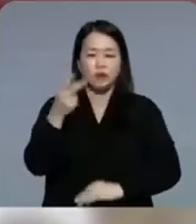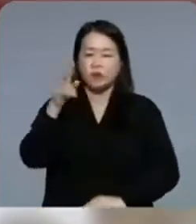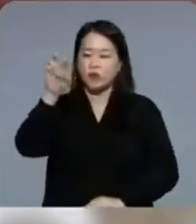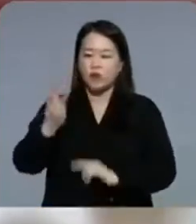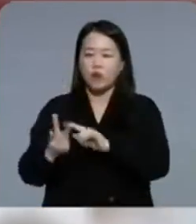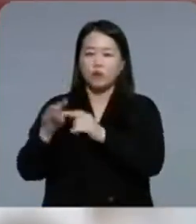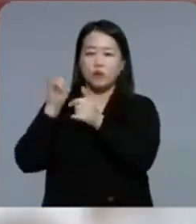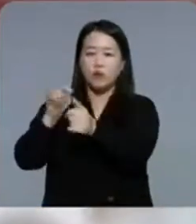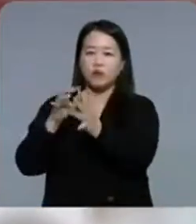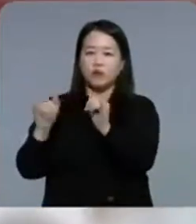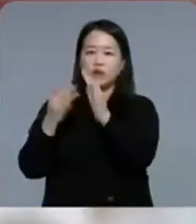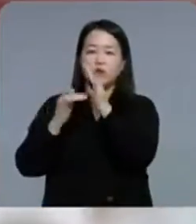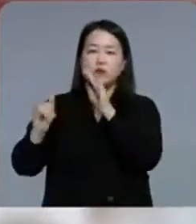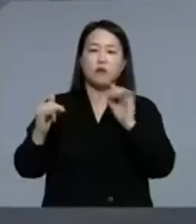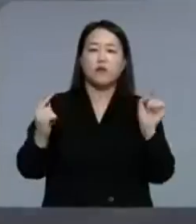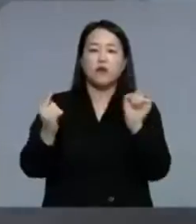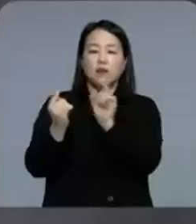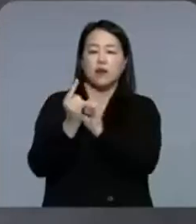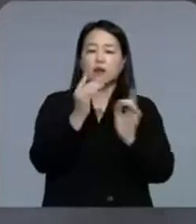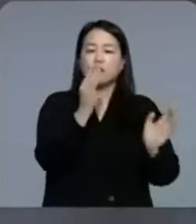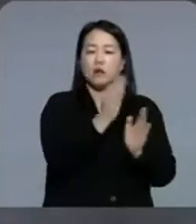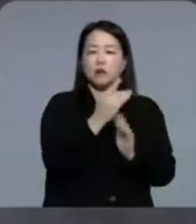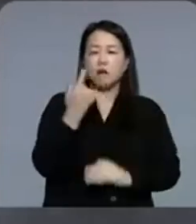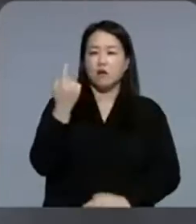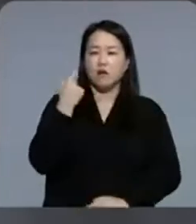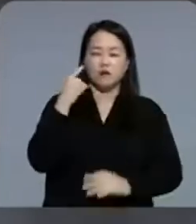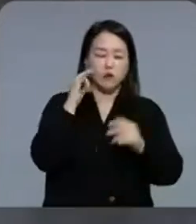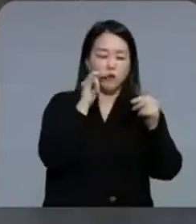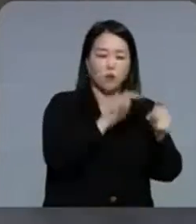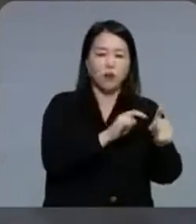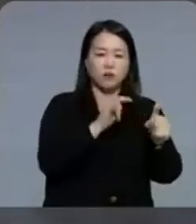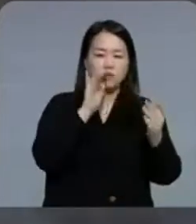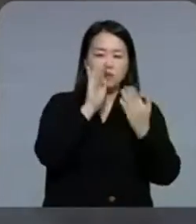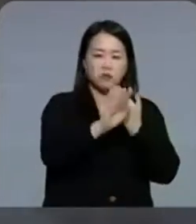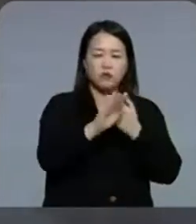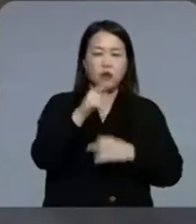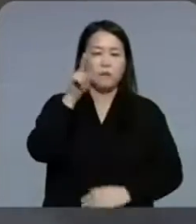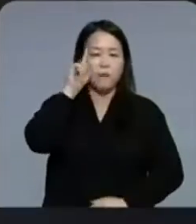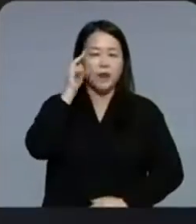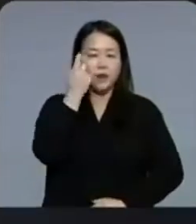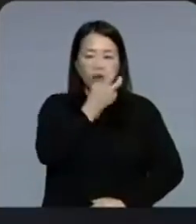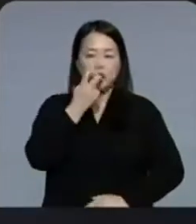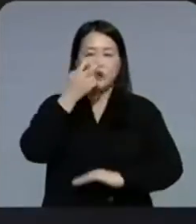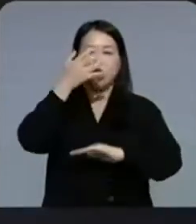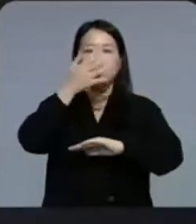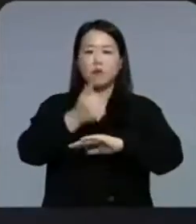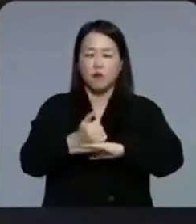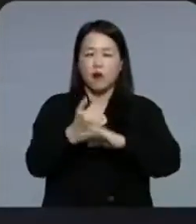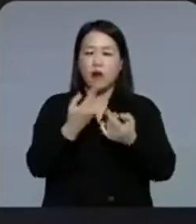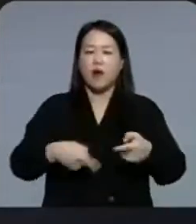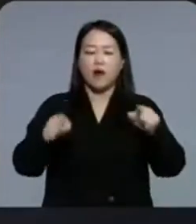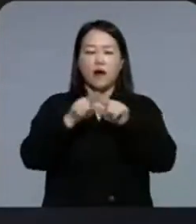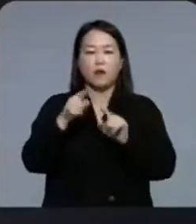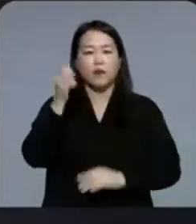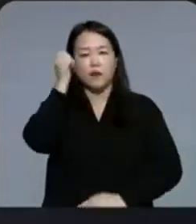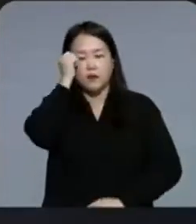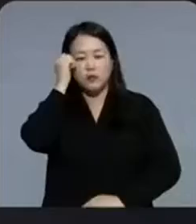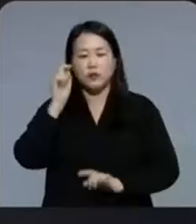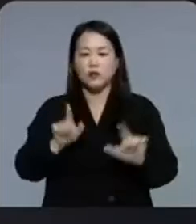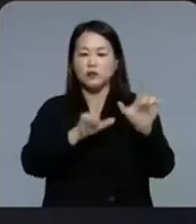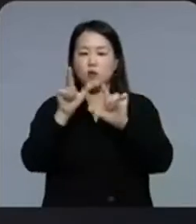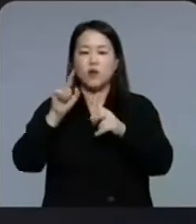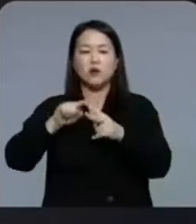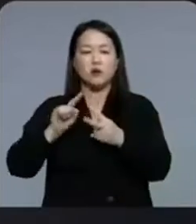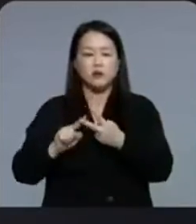접촉한 학생이 어제 확진 판정을 받은 뒤 학생 371 명을 전수검사 한 결과 함께 기숙사 생활을 하거나